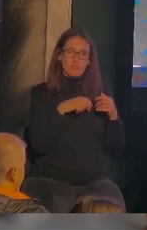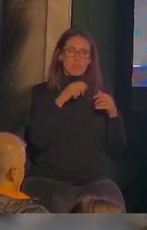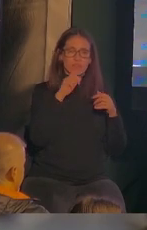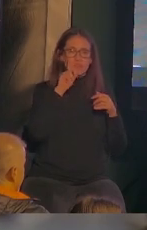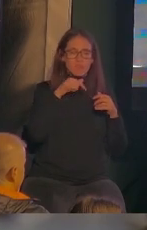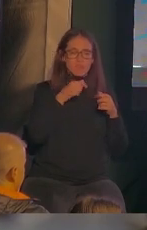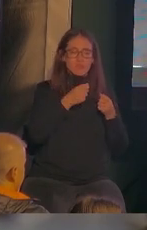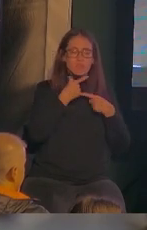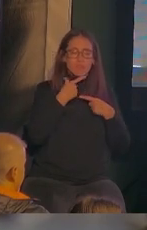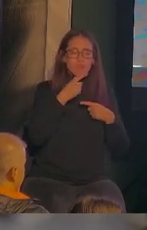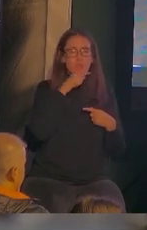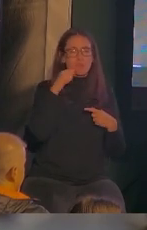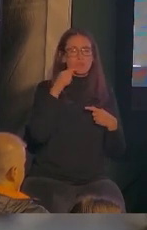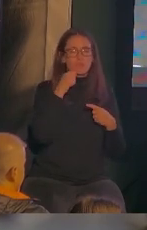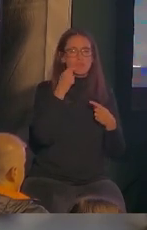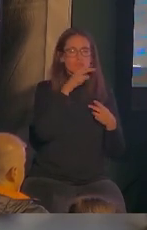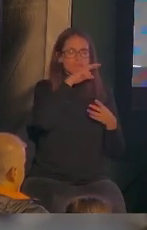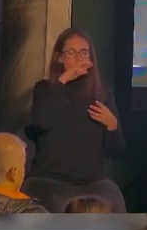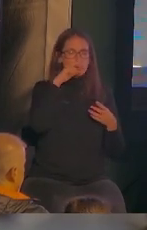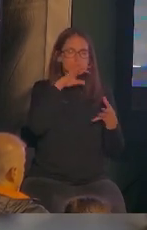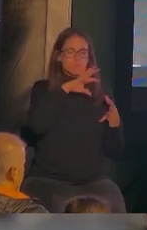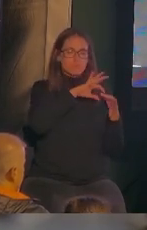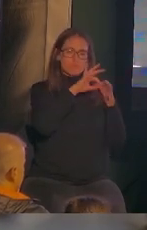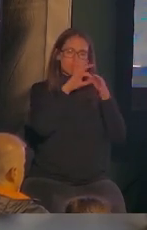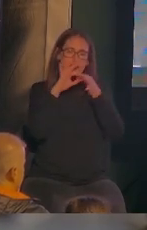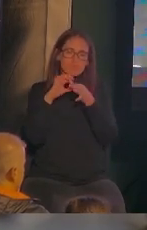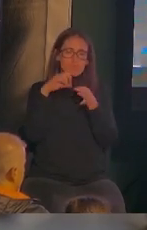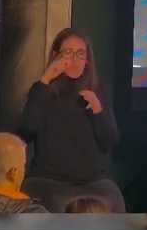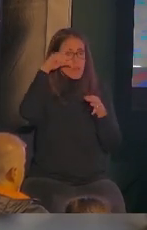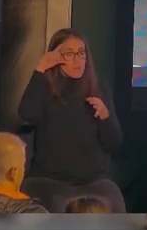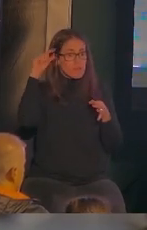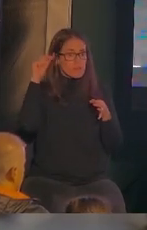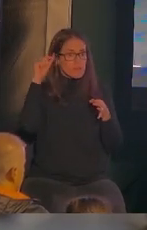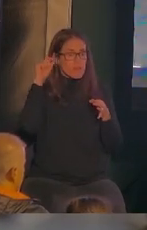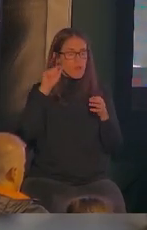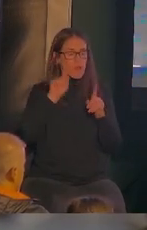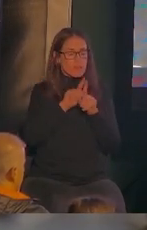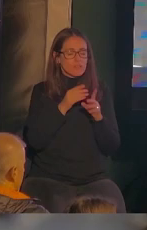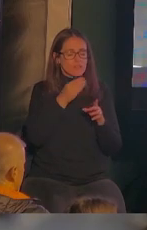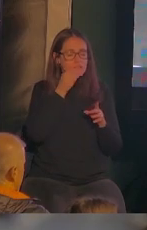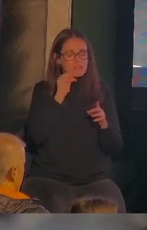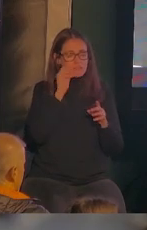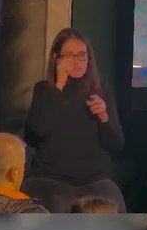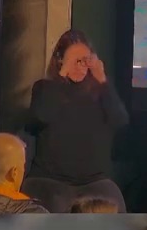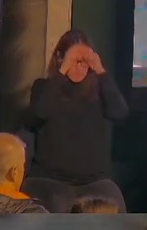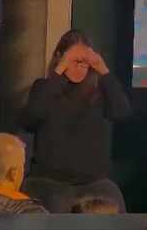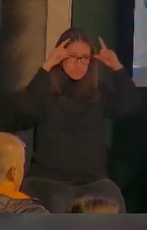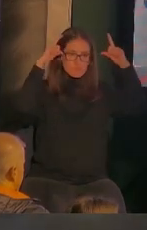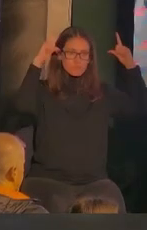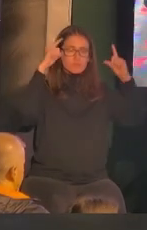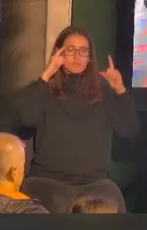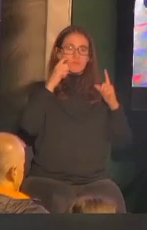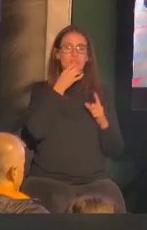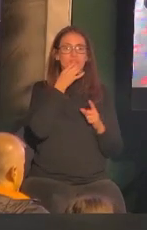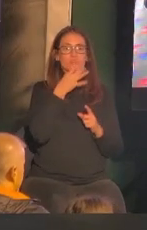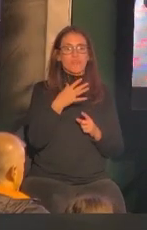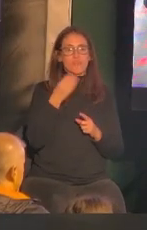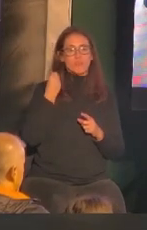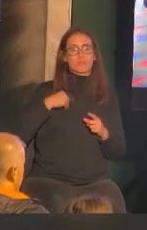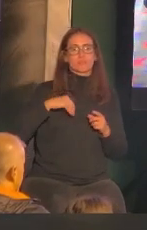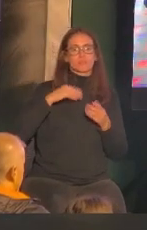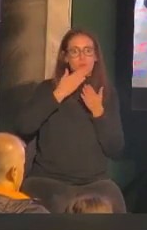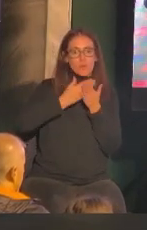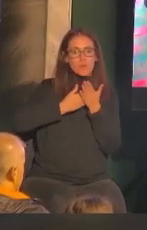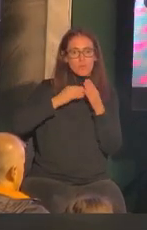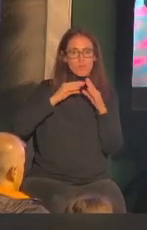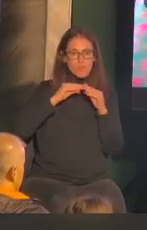els aromes, queda molt bé amb l'ametlla i em recorda com el massapà també, una mica. Per això utilitzo aquest sucre. Evidentment,